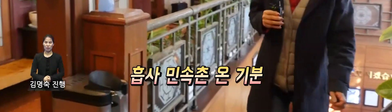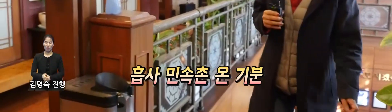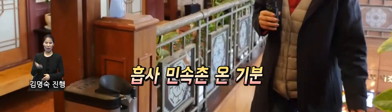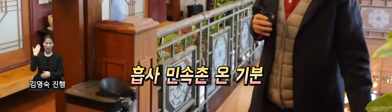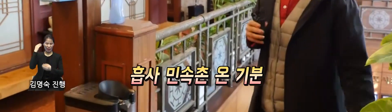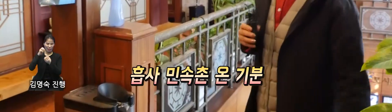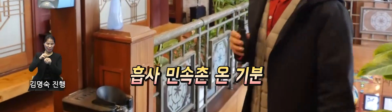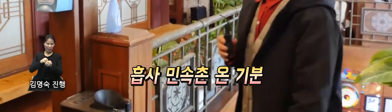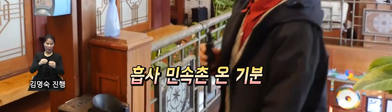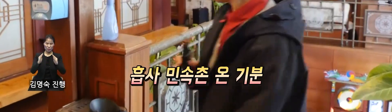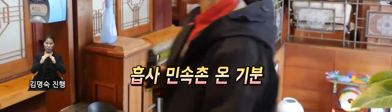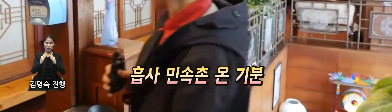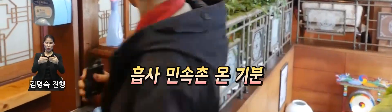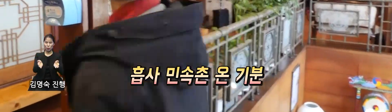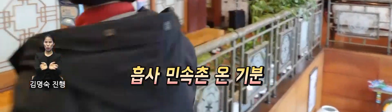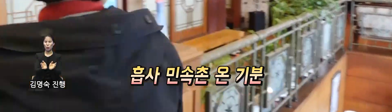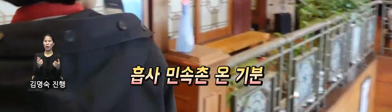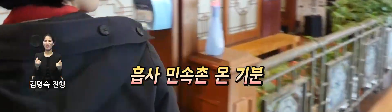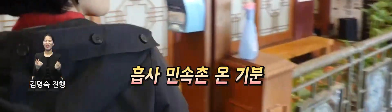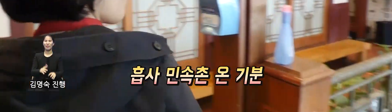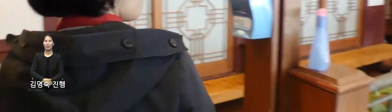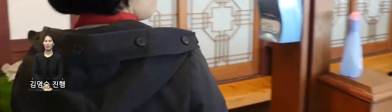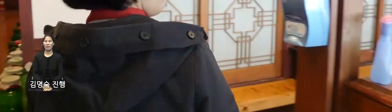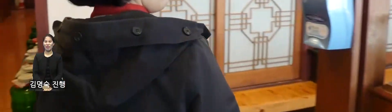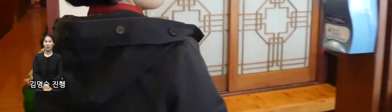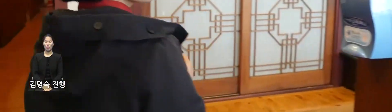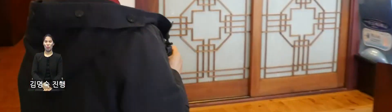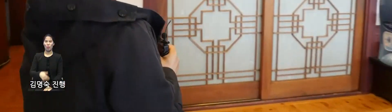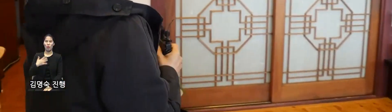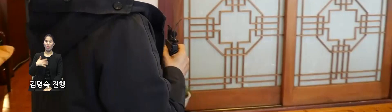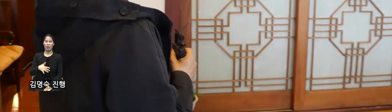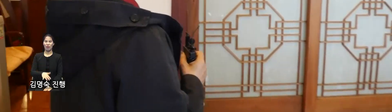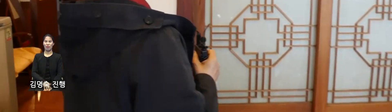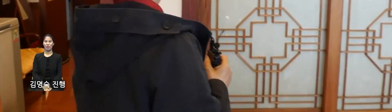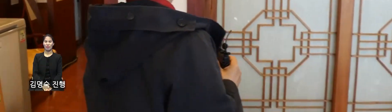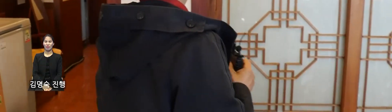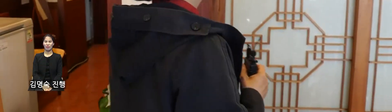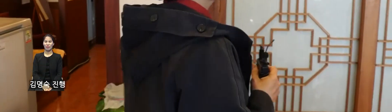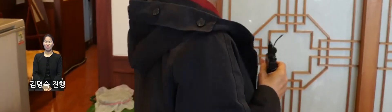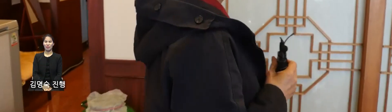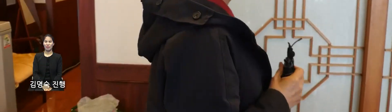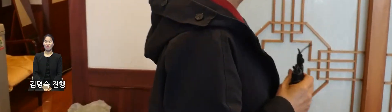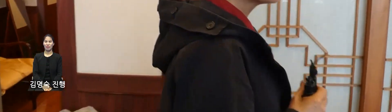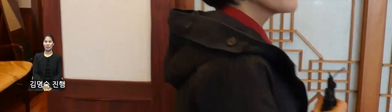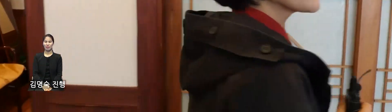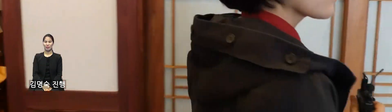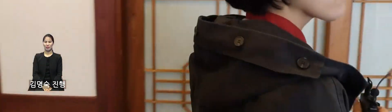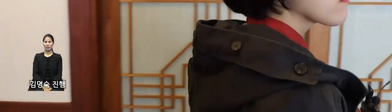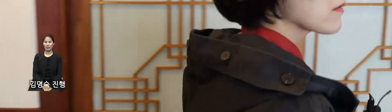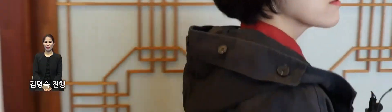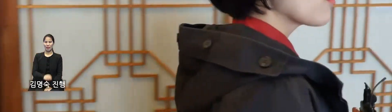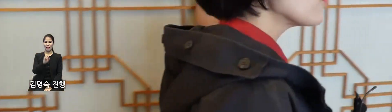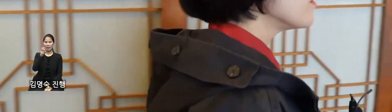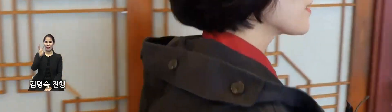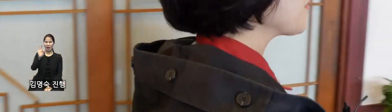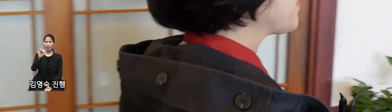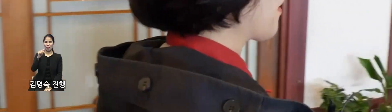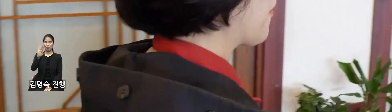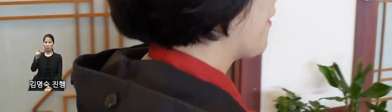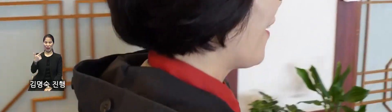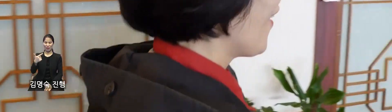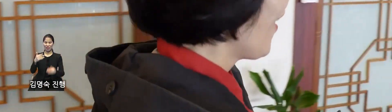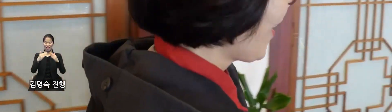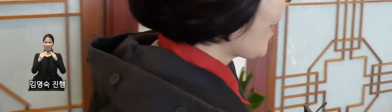같아요 그리고 아 무슨 양반 님 댁 들어오는